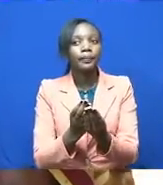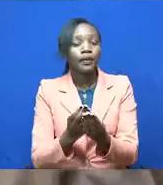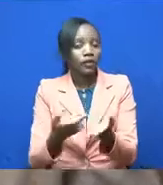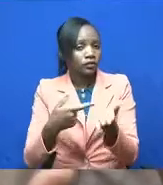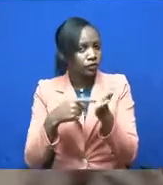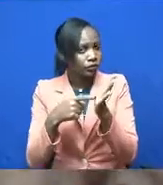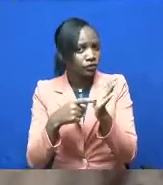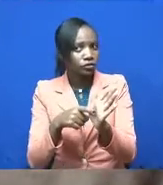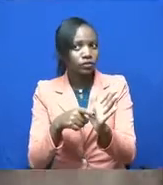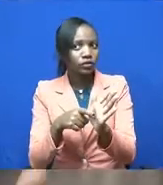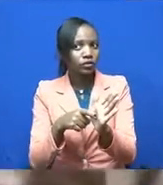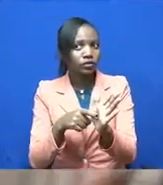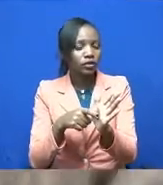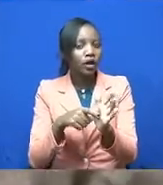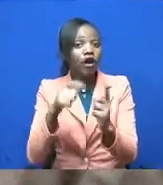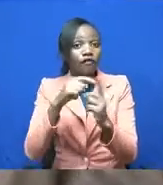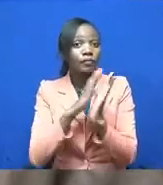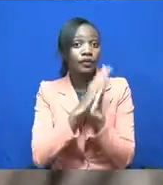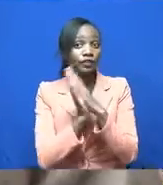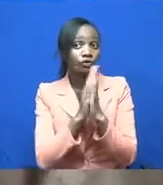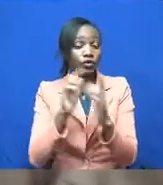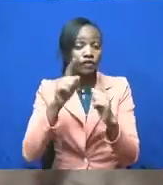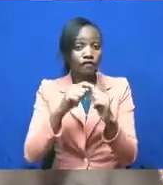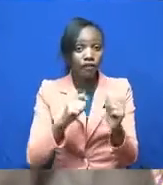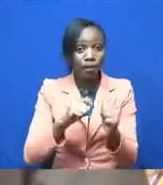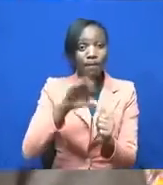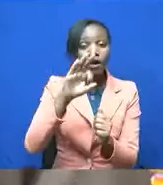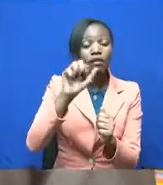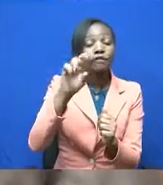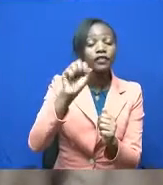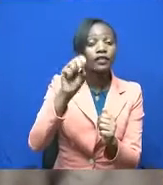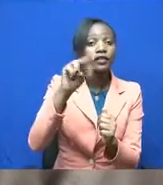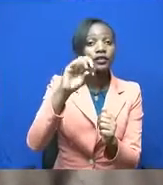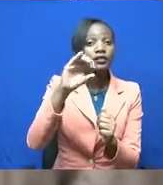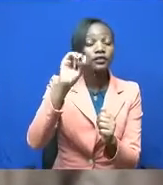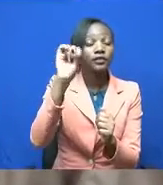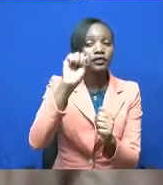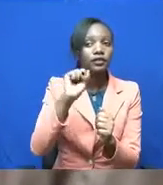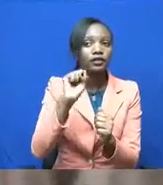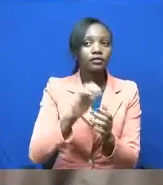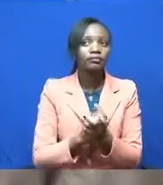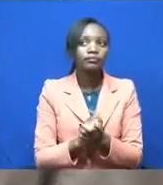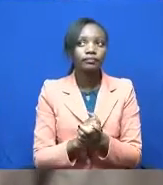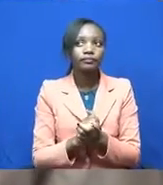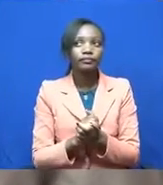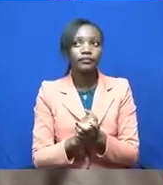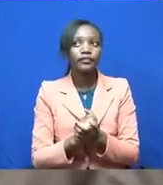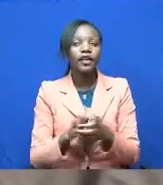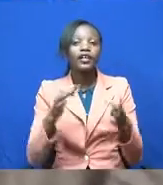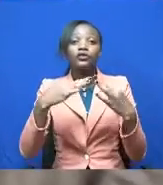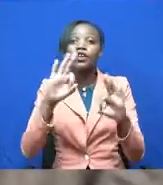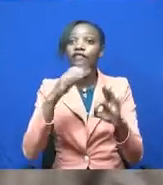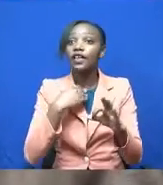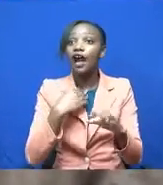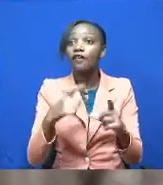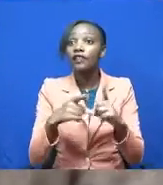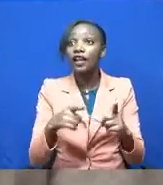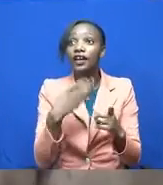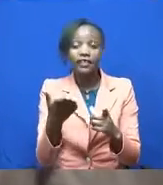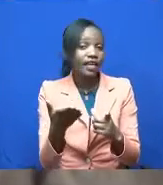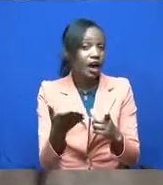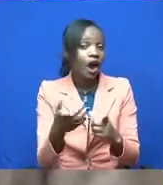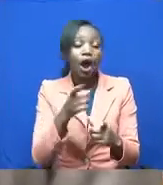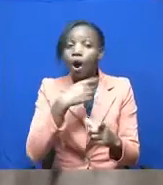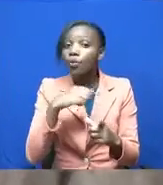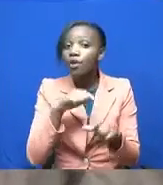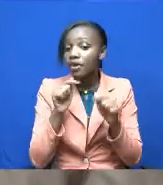zilionekana anavyosimulia Francis Meitamei kutoka kaunti ya Kajiado. Kama wametuwekea kwa ground na ile kitu ambao wamefanya. Sisi